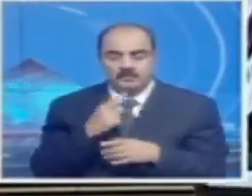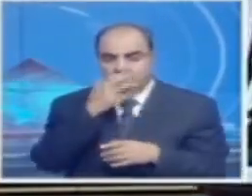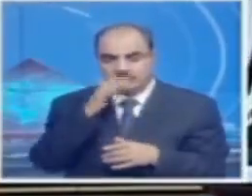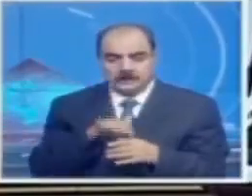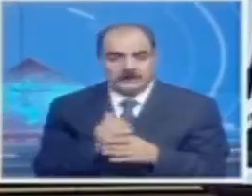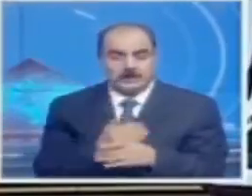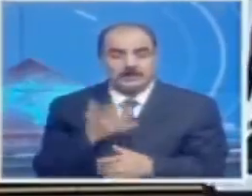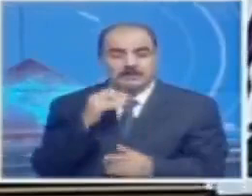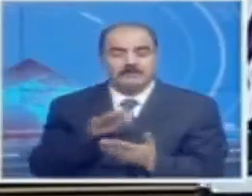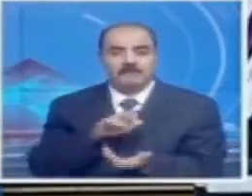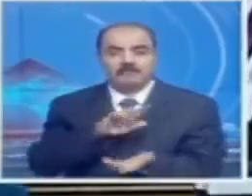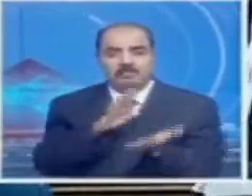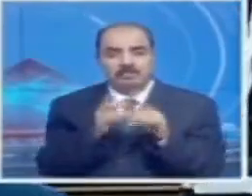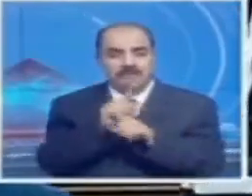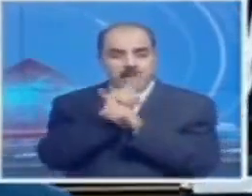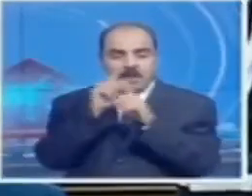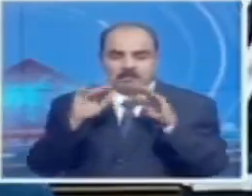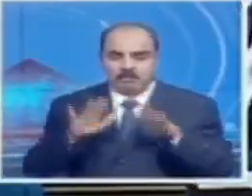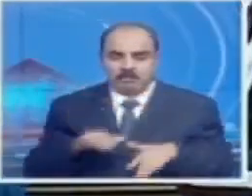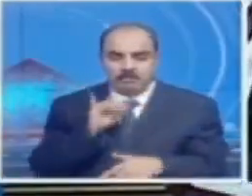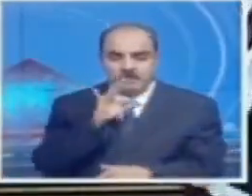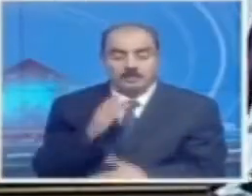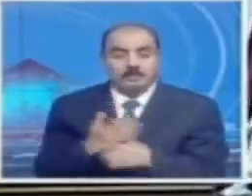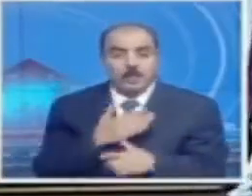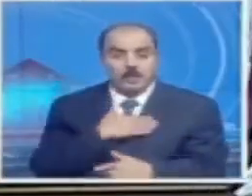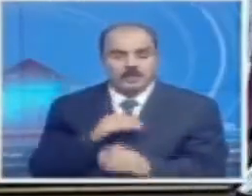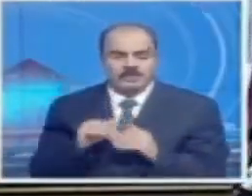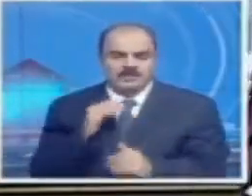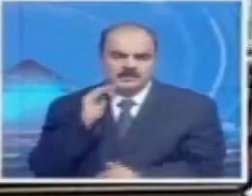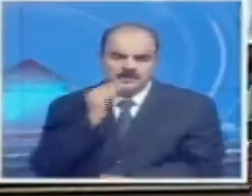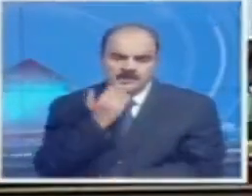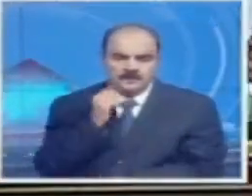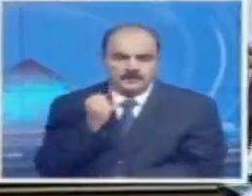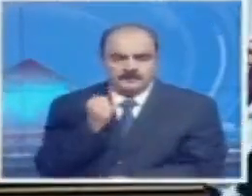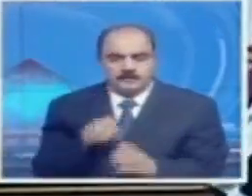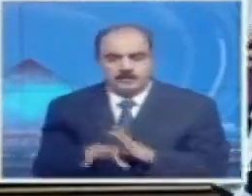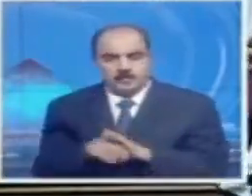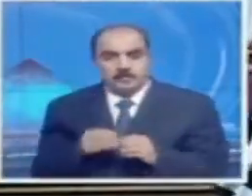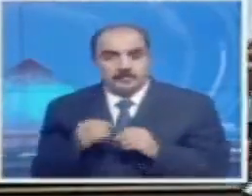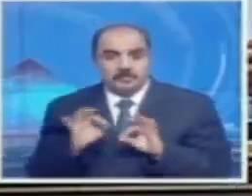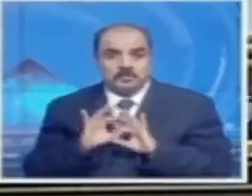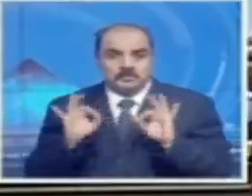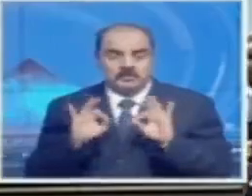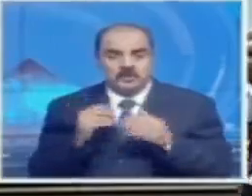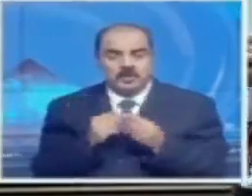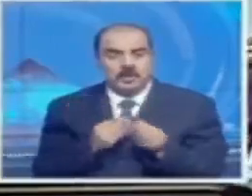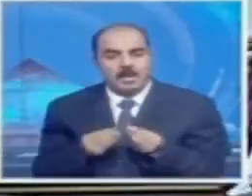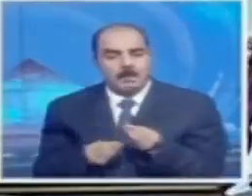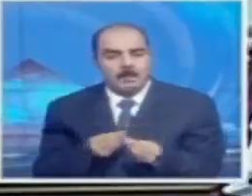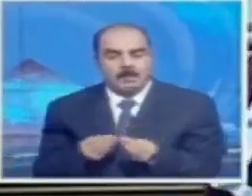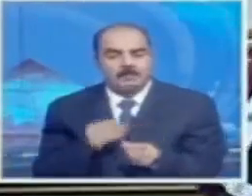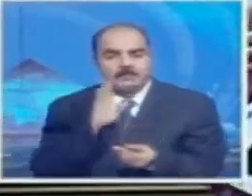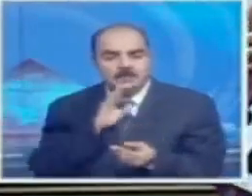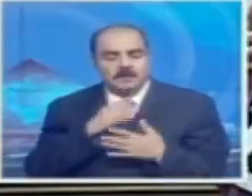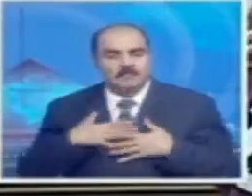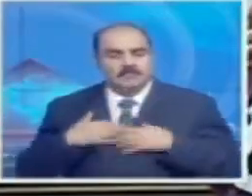أزمة الكساد العالمي، مشيرة إلى أن الحكومة المصرية قدمت العديد من المشروعات خاصة ما يتعلق بالتعليم